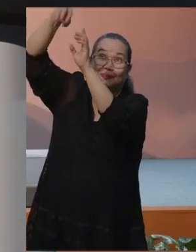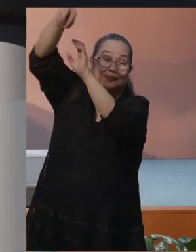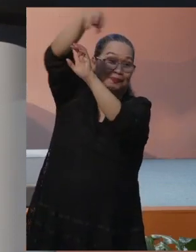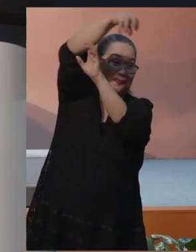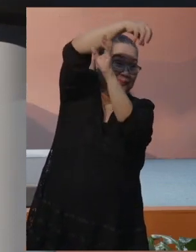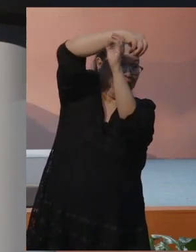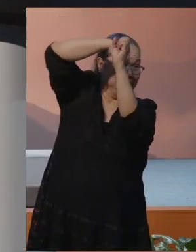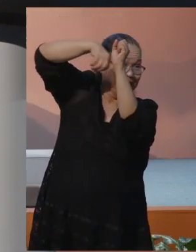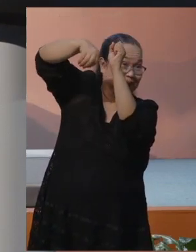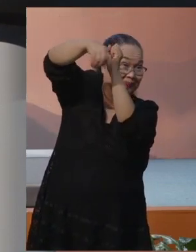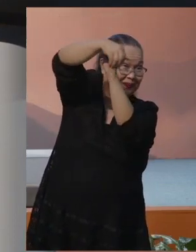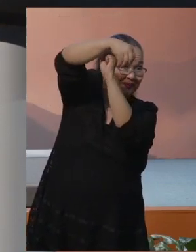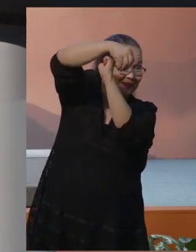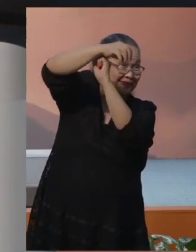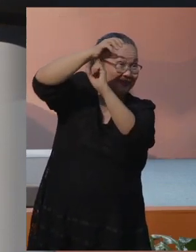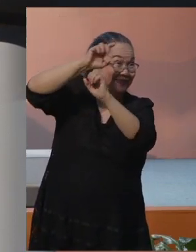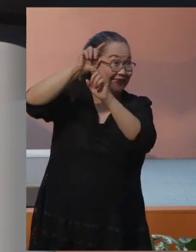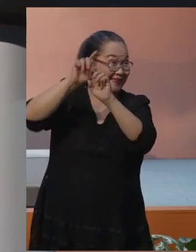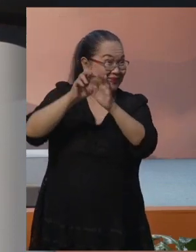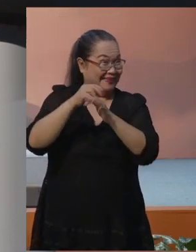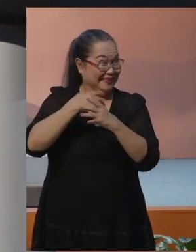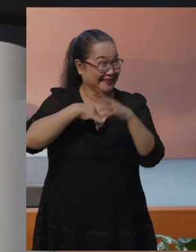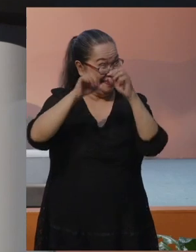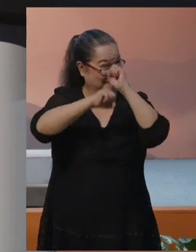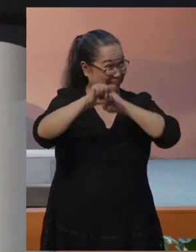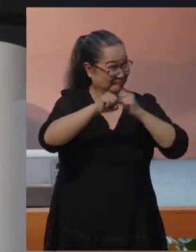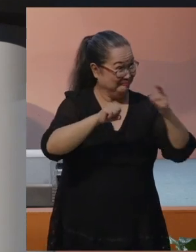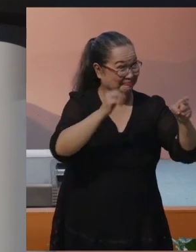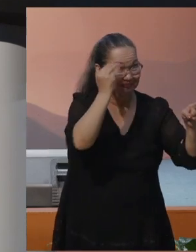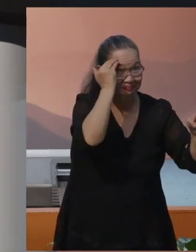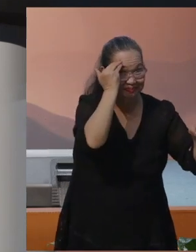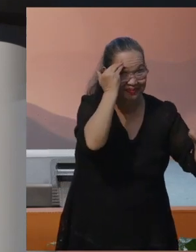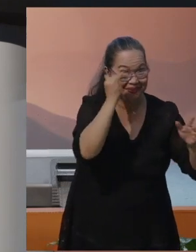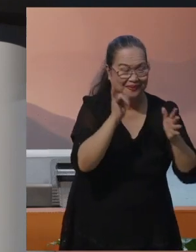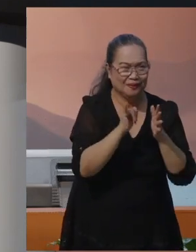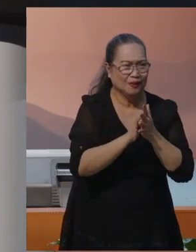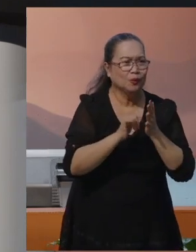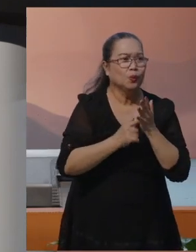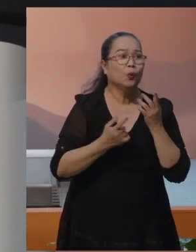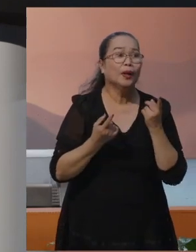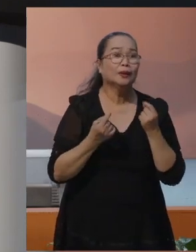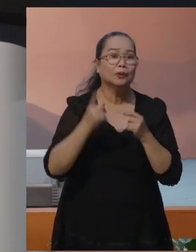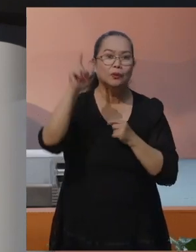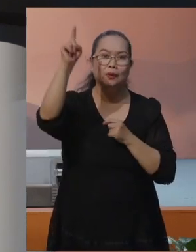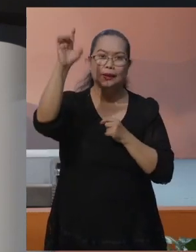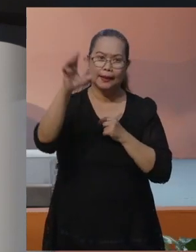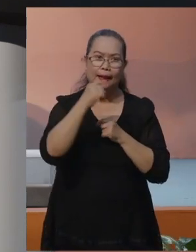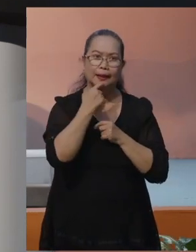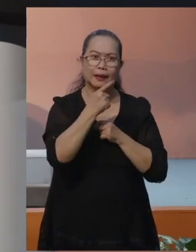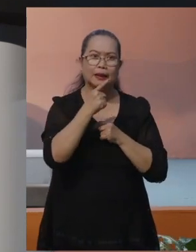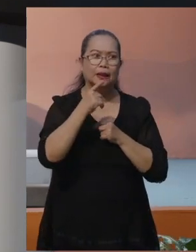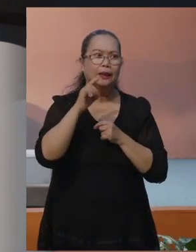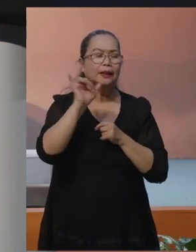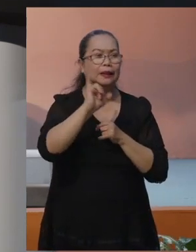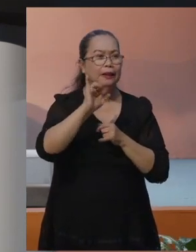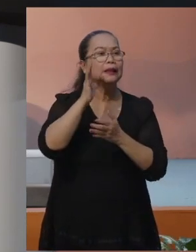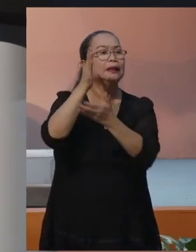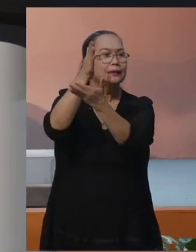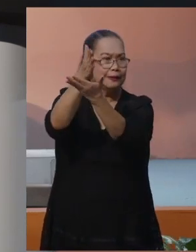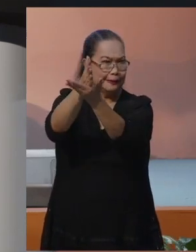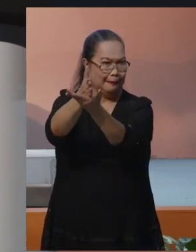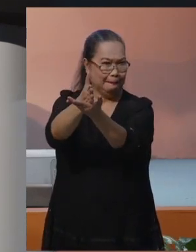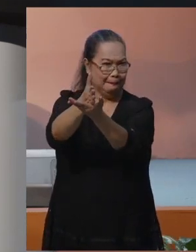Alam natin yon, Science 101, di ba? So, ang ginawa ng Diyos, hininto niya ang pag-ikot ng